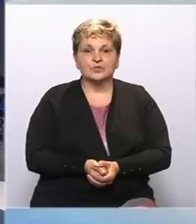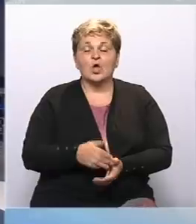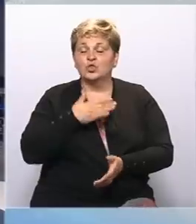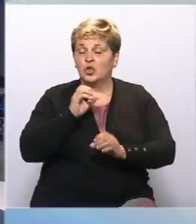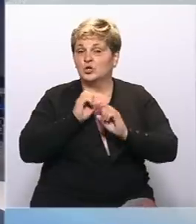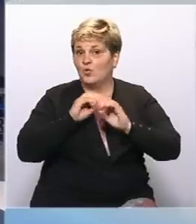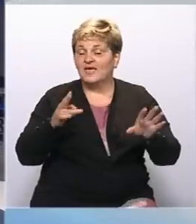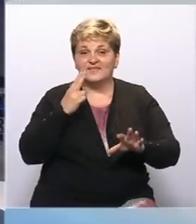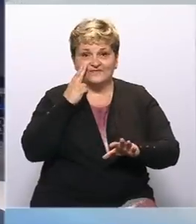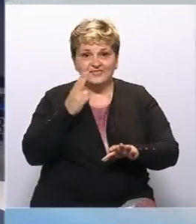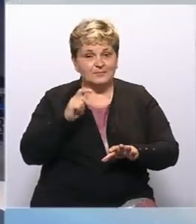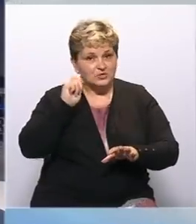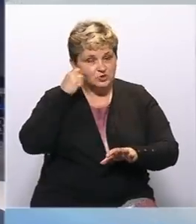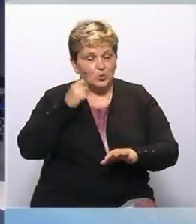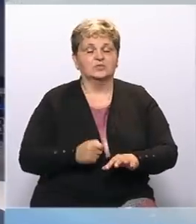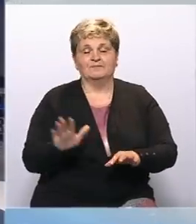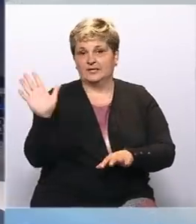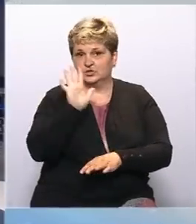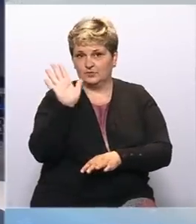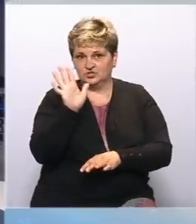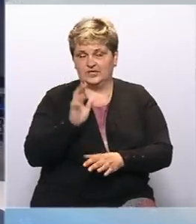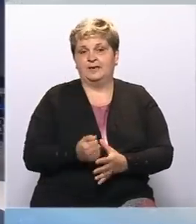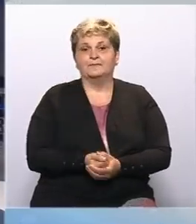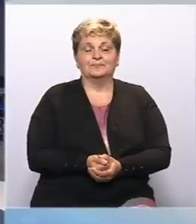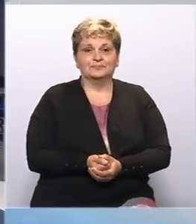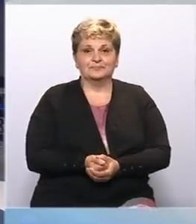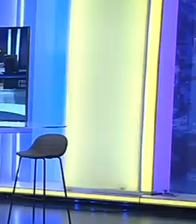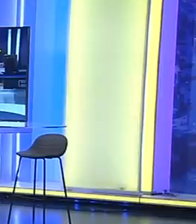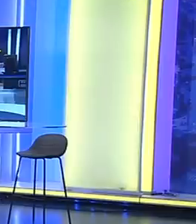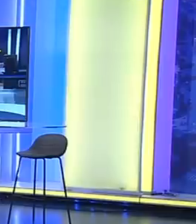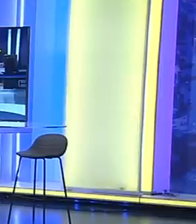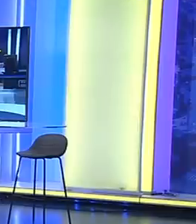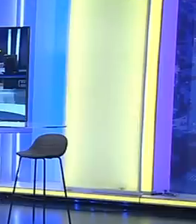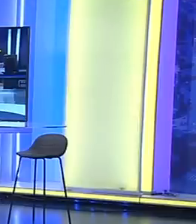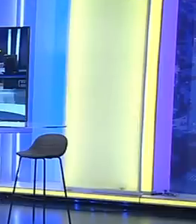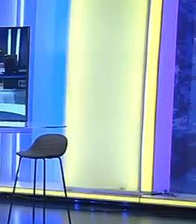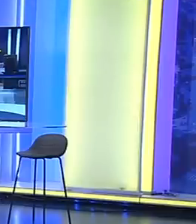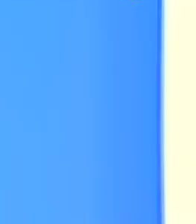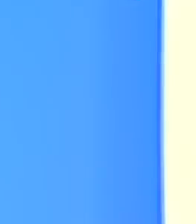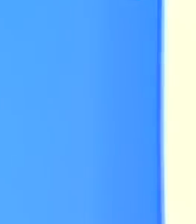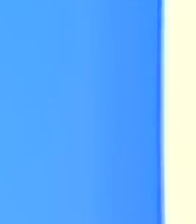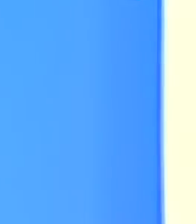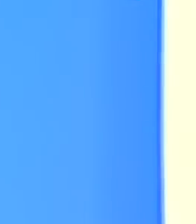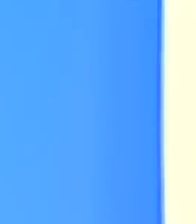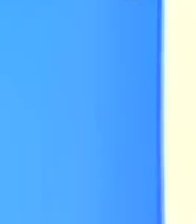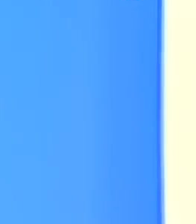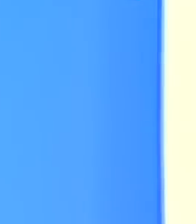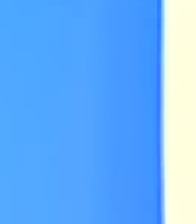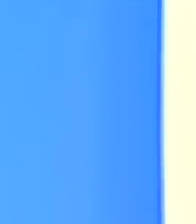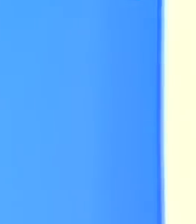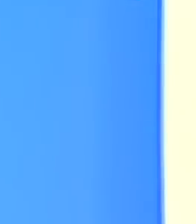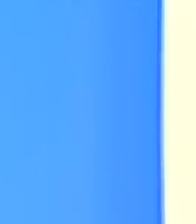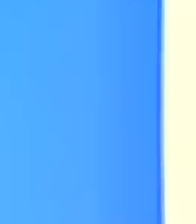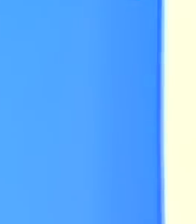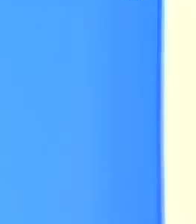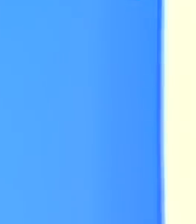Toliko u vijestima, vidimo se u Dnevniku u 19 časova. Do tada lijep pozdrav. Željana, hvala ti. U nastavku idemo